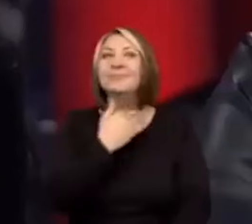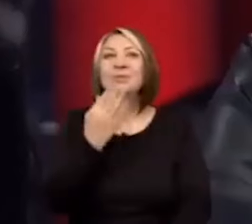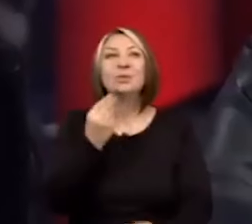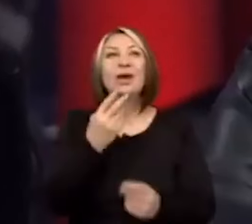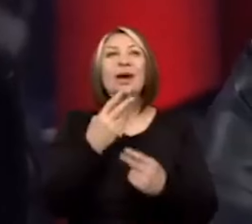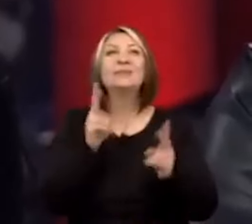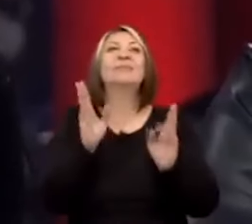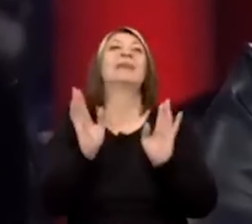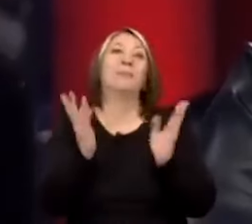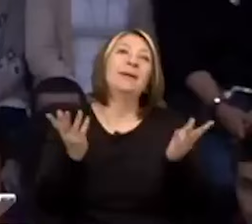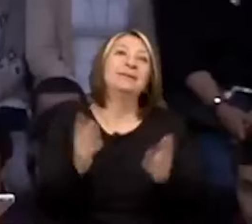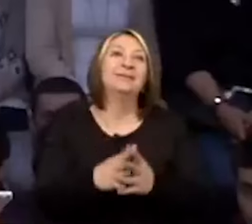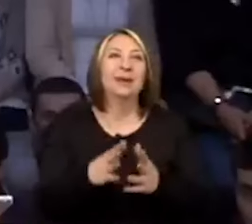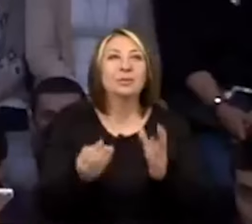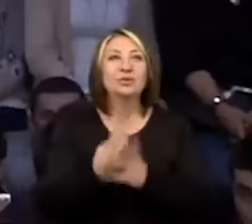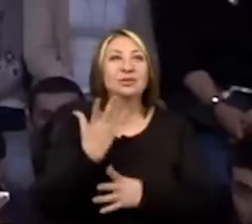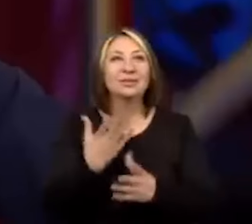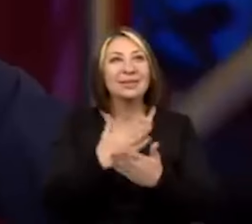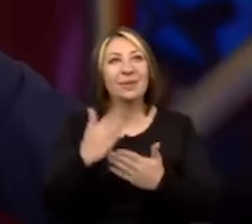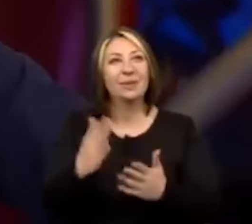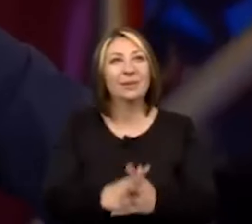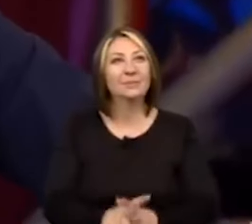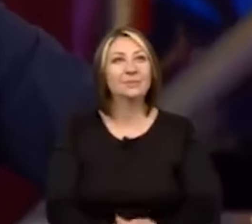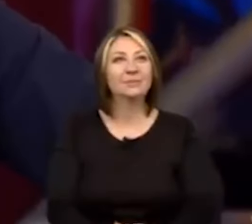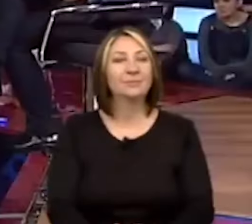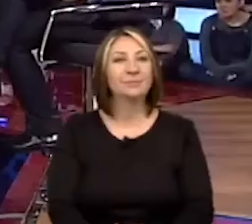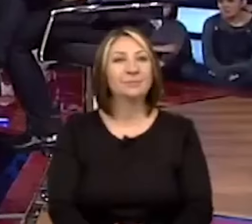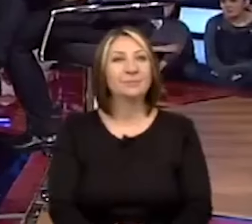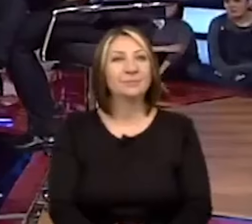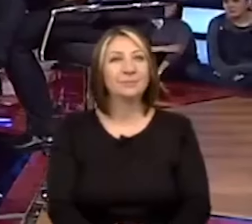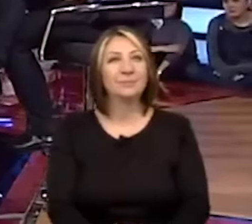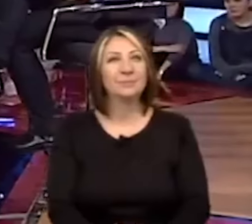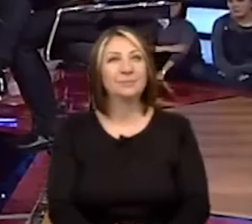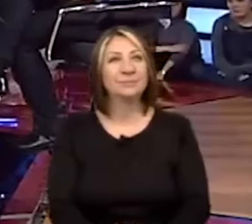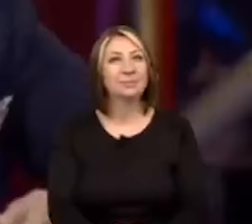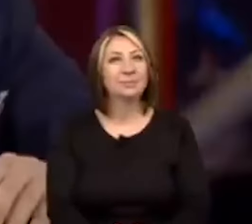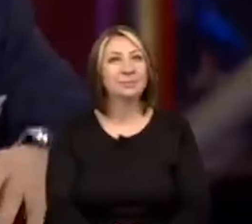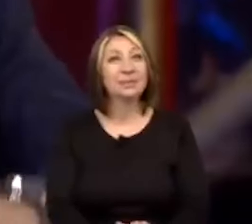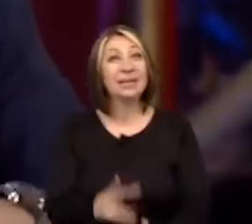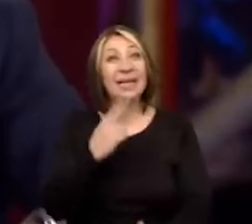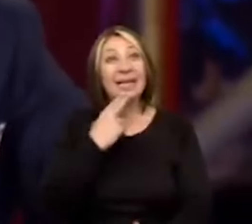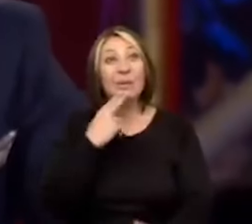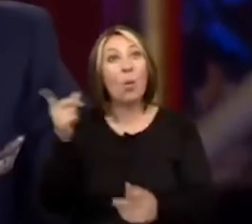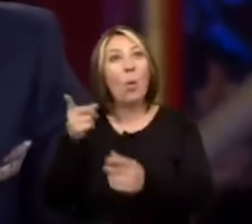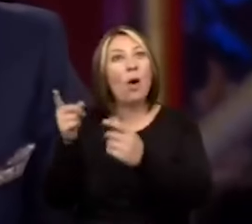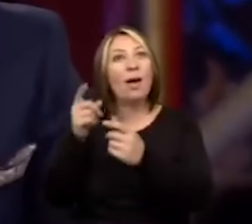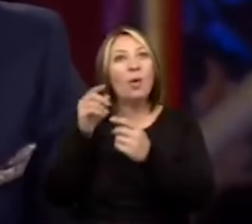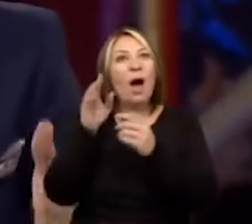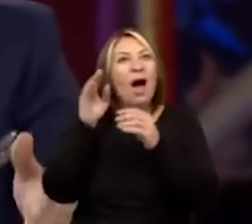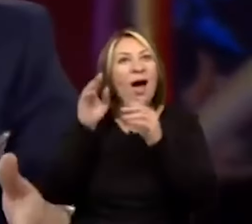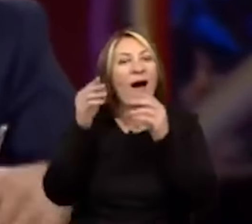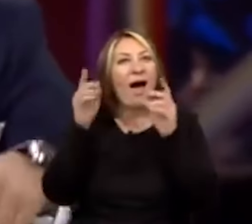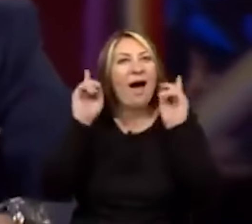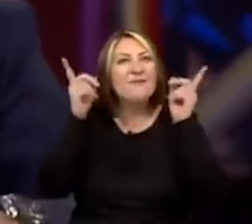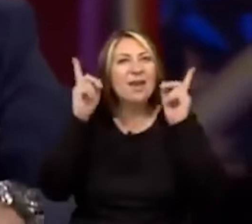Çok açmadı ama beni. Peki. Ama çıktı. Devam edelim o zaman. Doğrudur. Bir dakika anlamadım. Kocası ilişkisi mi var diye sordu. Kadın kocamın ilişkisi var dedi.